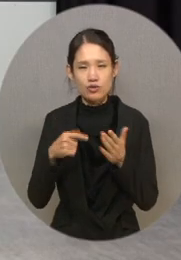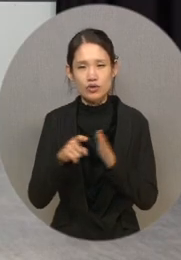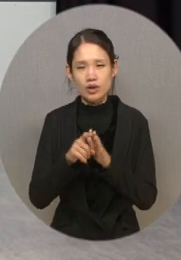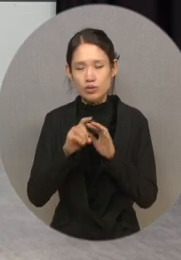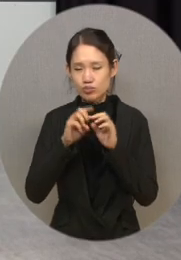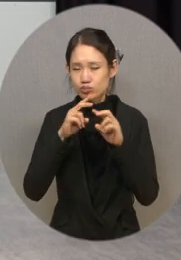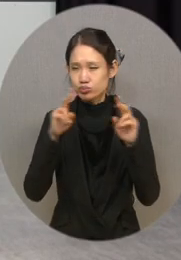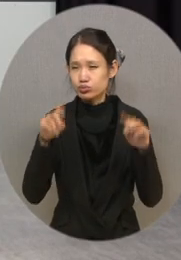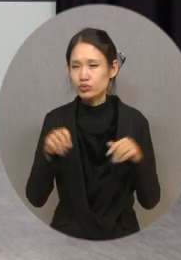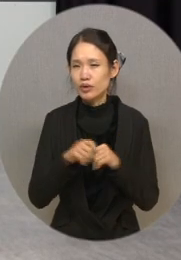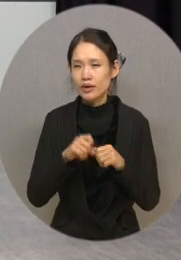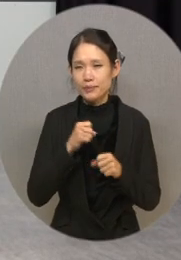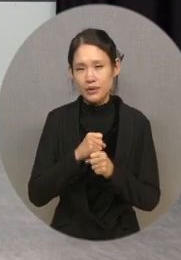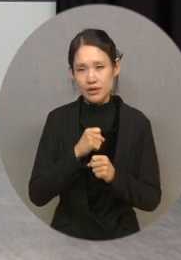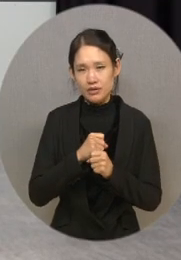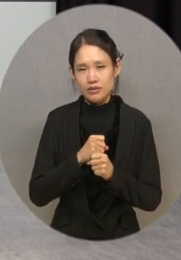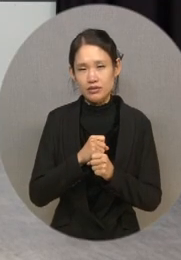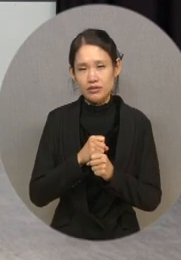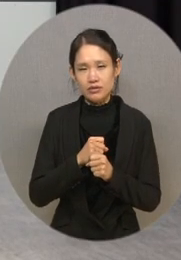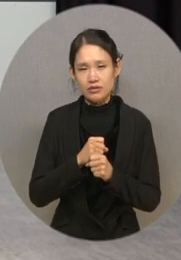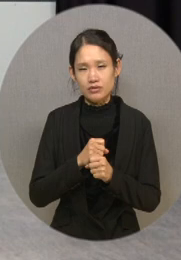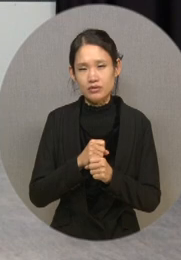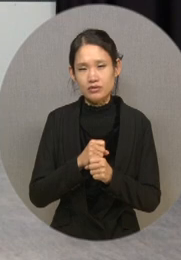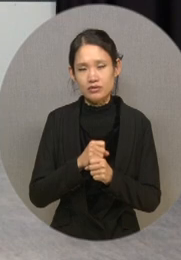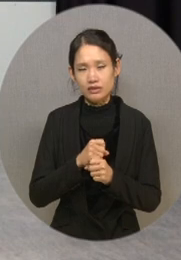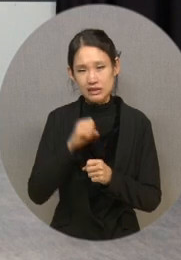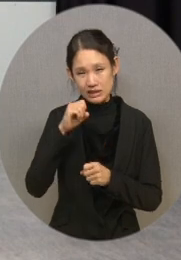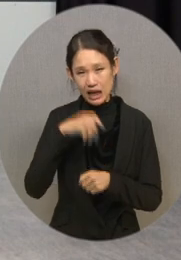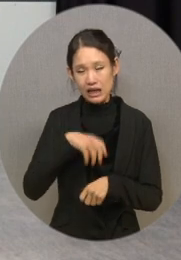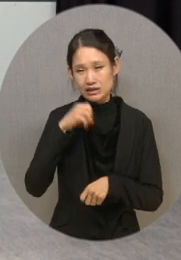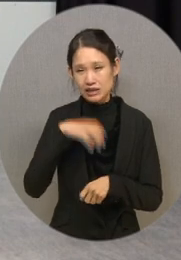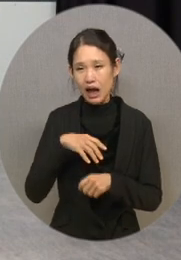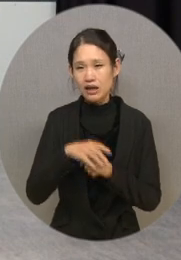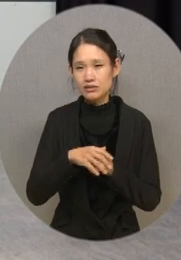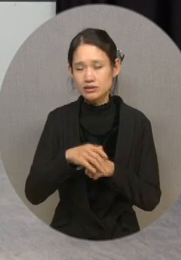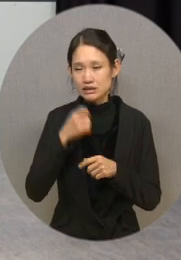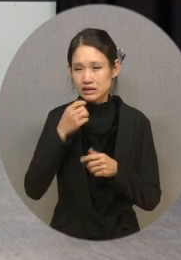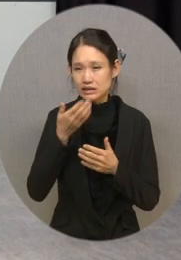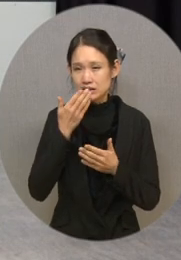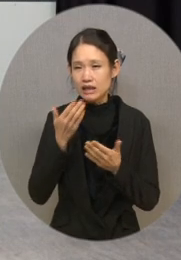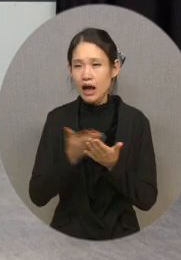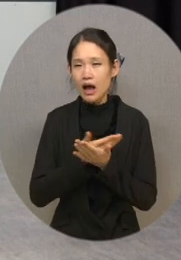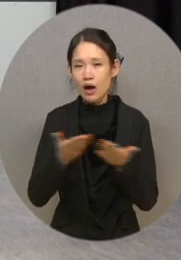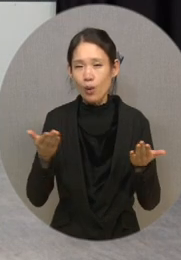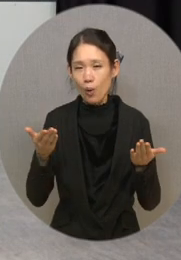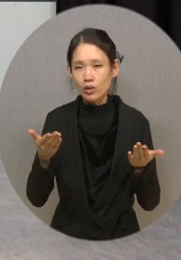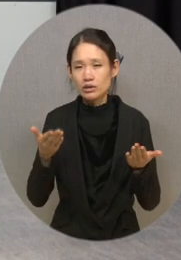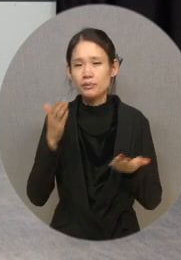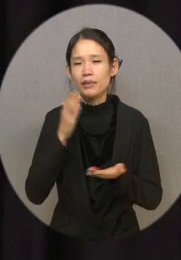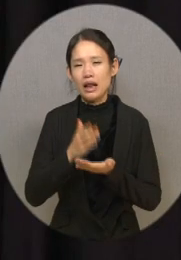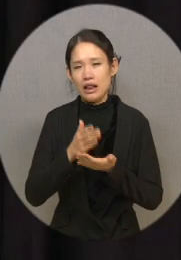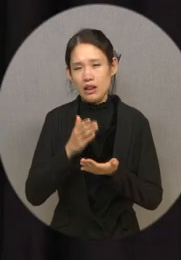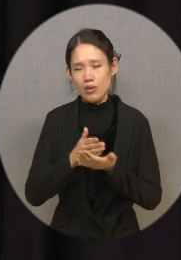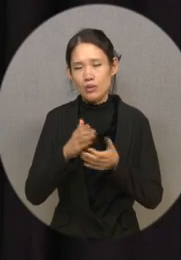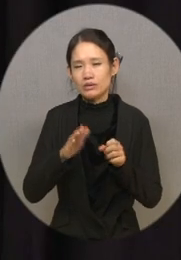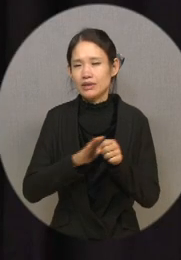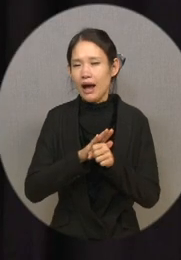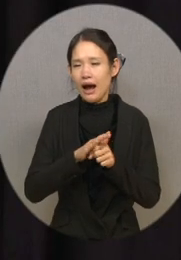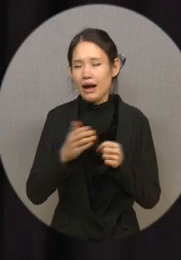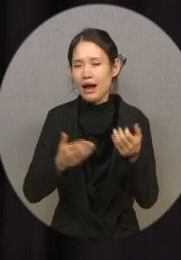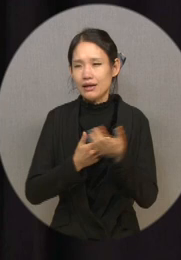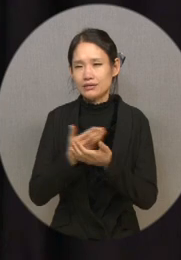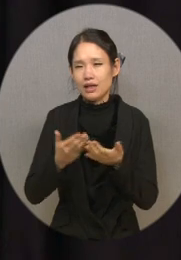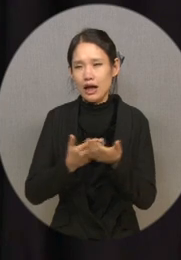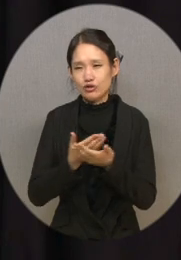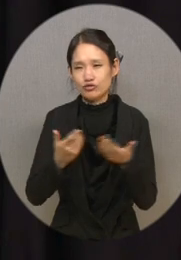프로그램으로 발전하고 그런 프로그램이 단순한 그 식량 공급의 문제가 아니라 사랑을 나누는